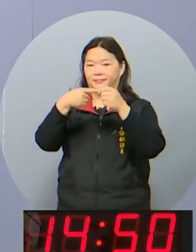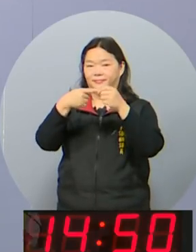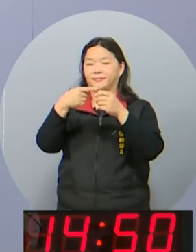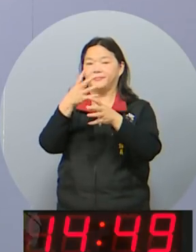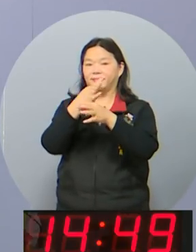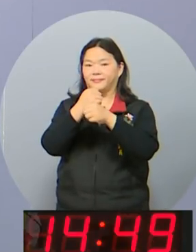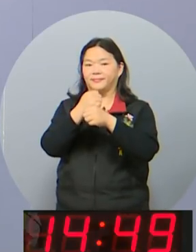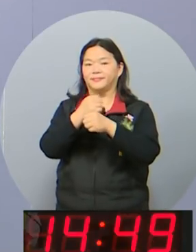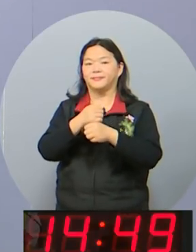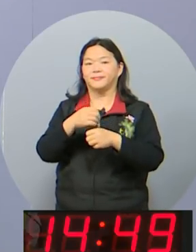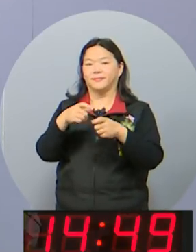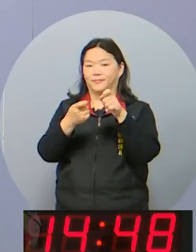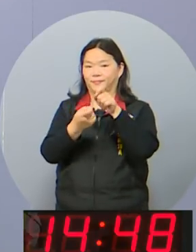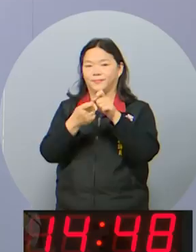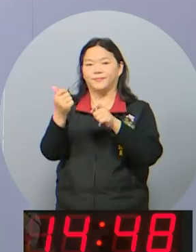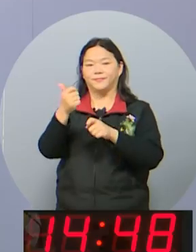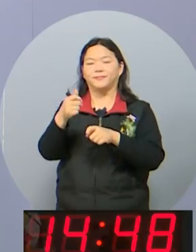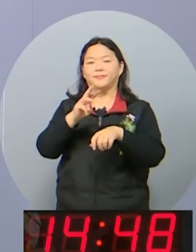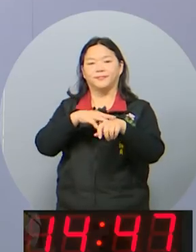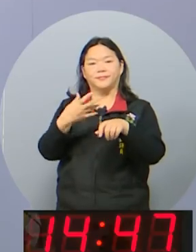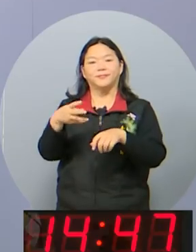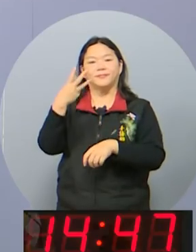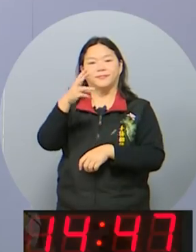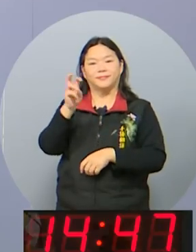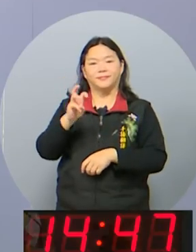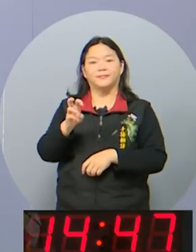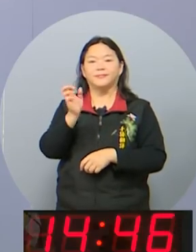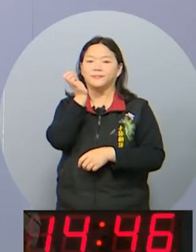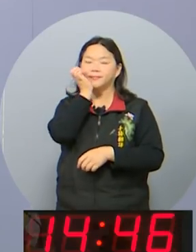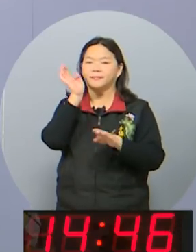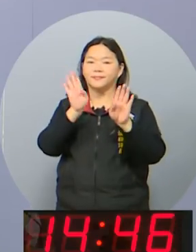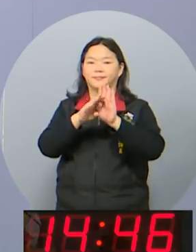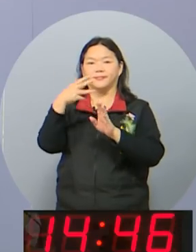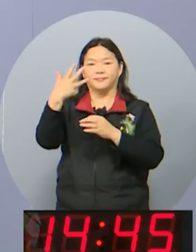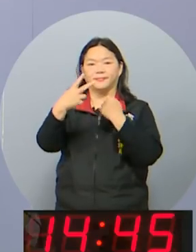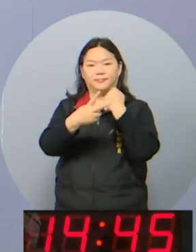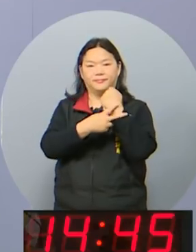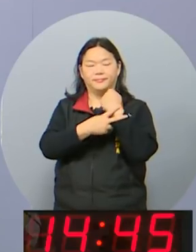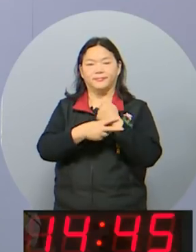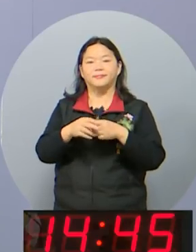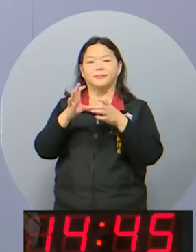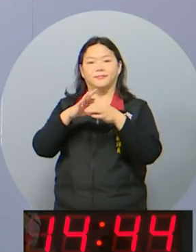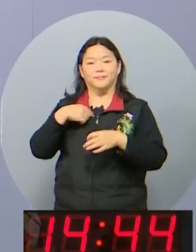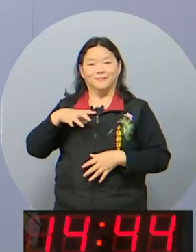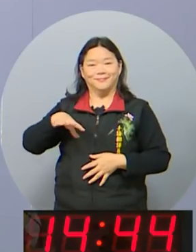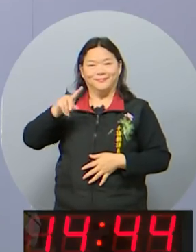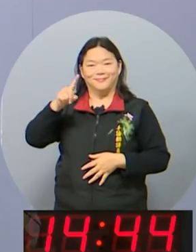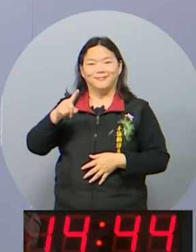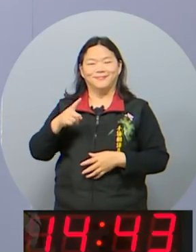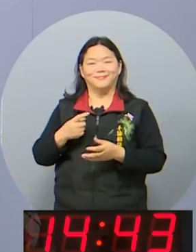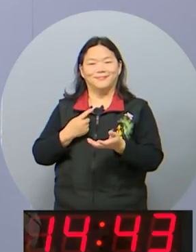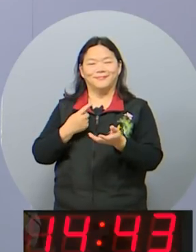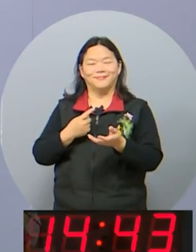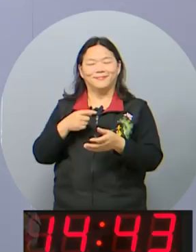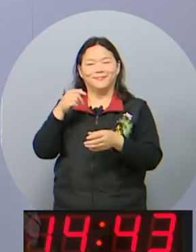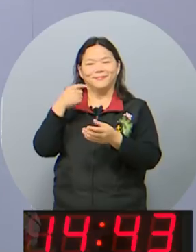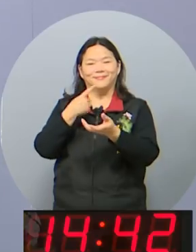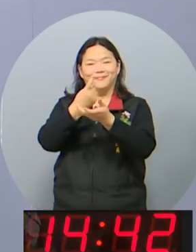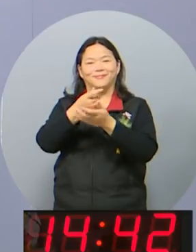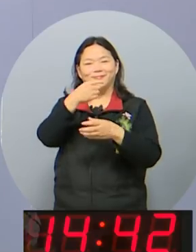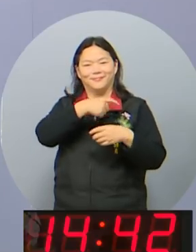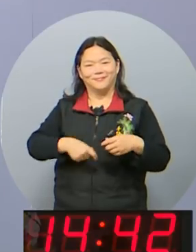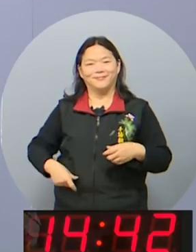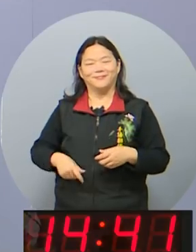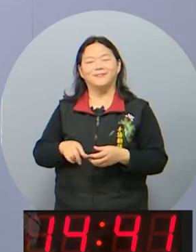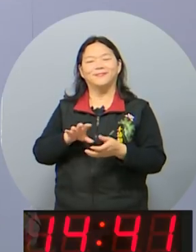福。我的选区有淡水、三芝、石门、八里。那因为我这次是第一次出来参选，所以我应该先跟大